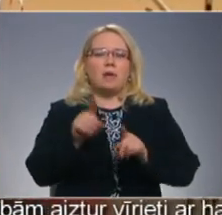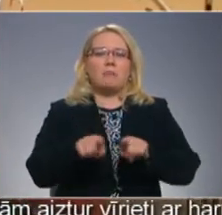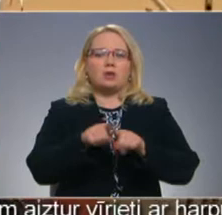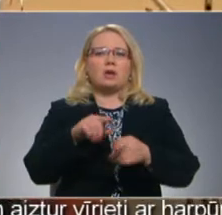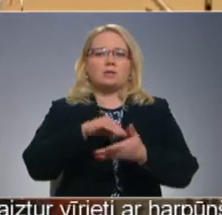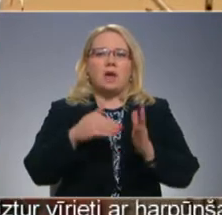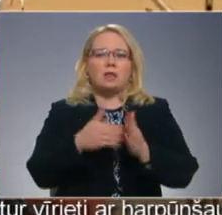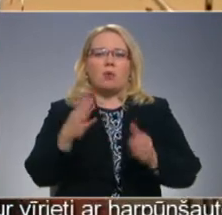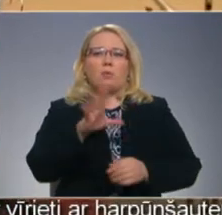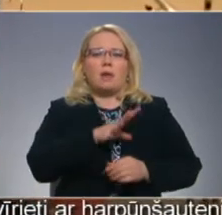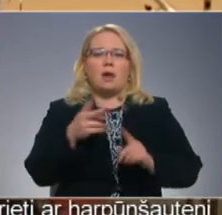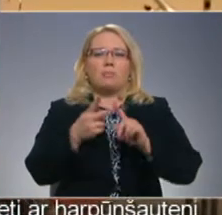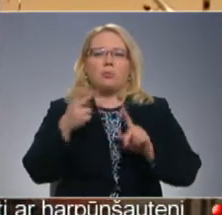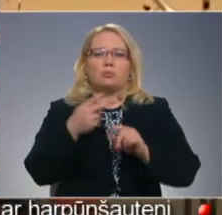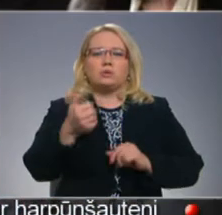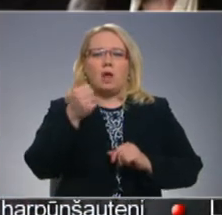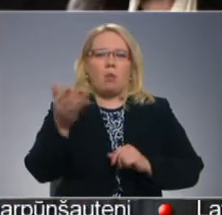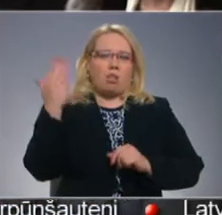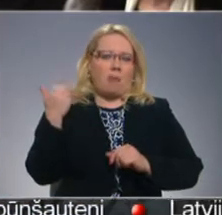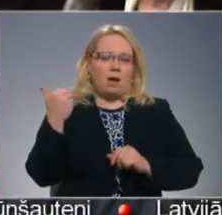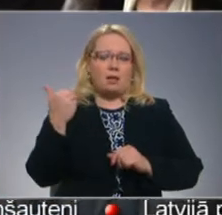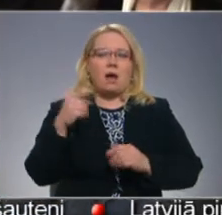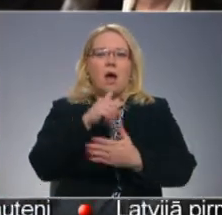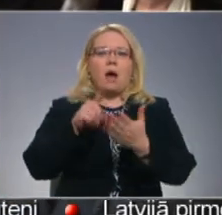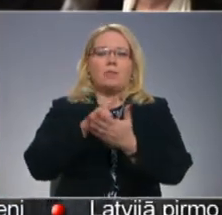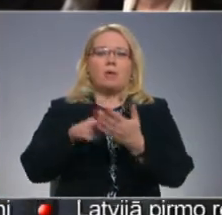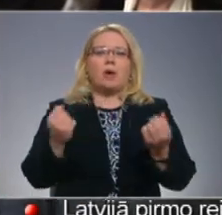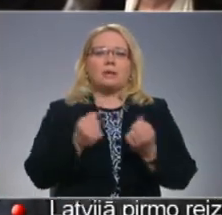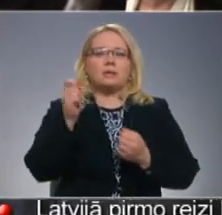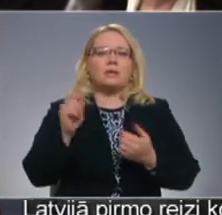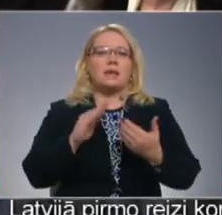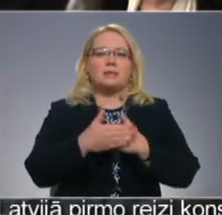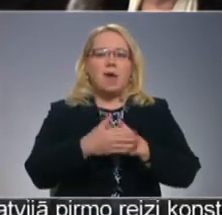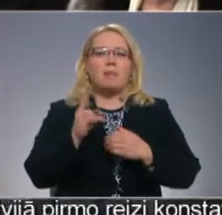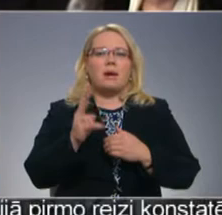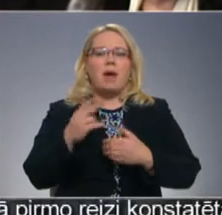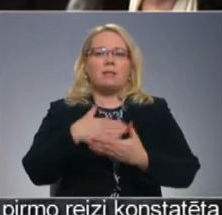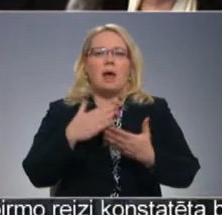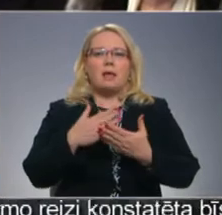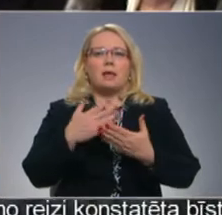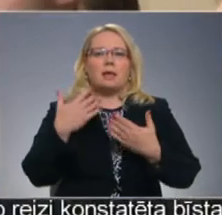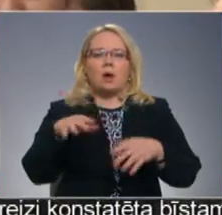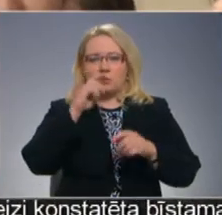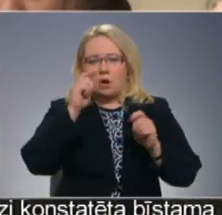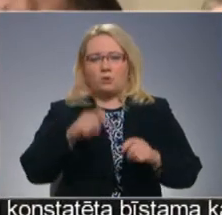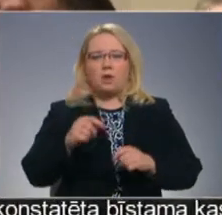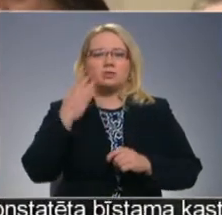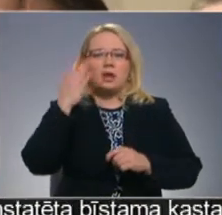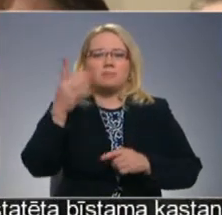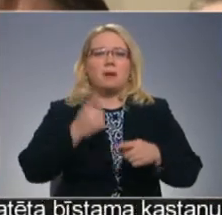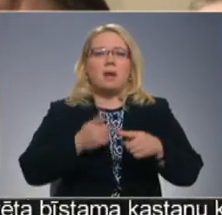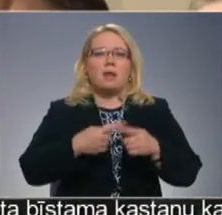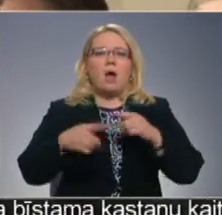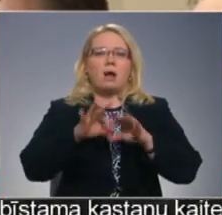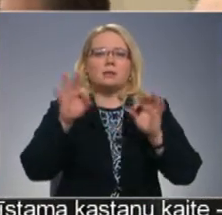aptuveni bijām 2,5 gadu atpakaļ. Aptaujātie strādnieki neslēpa, ka daļai jau zaudējuši cerības, ka metalurgs varētu atsākt